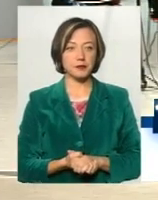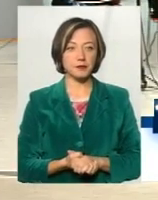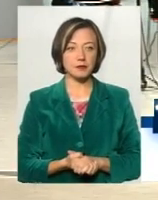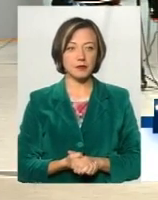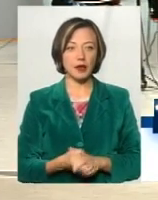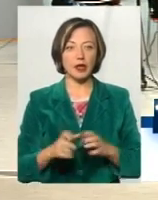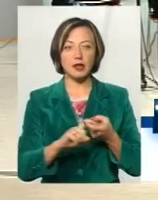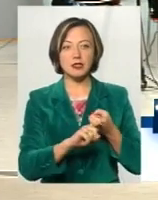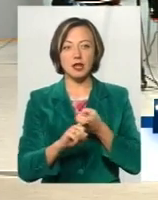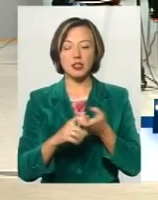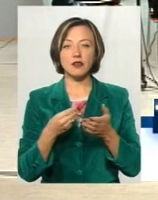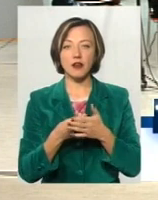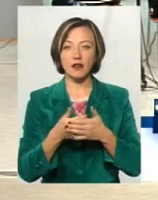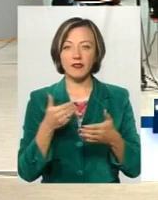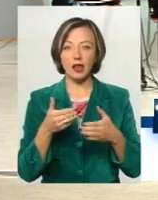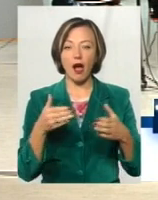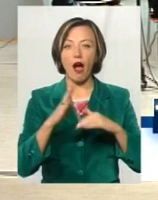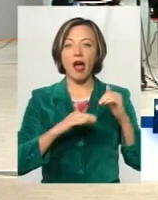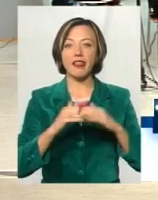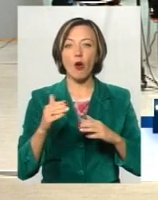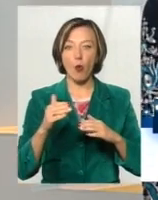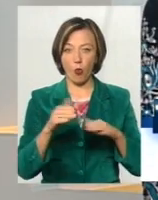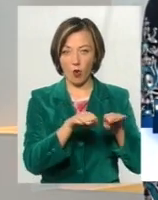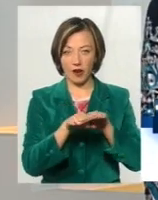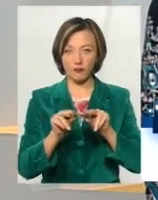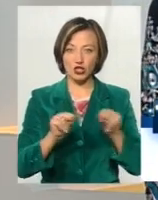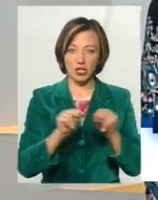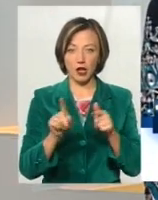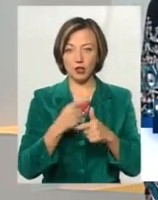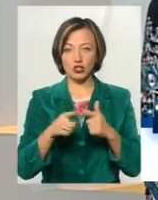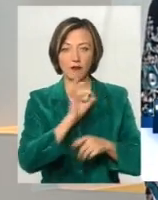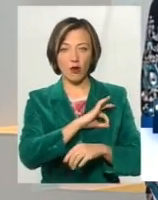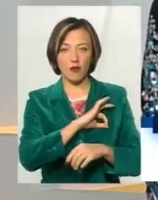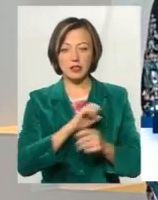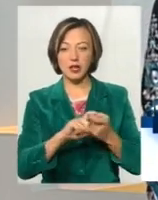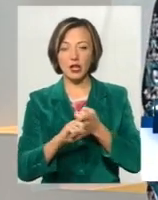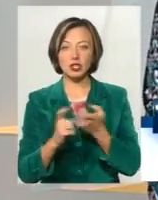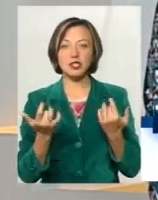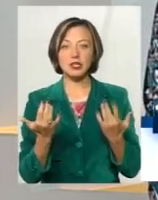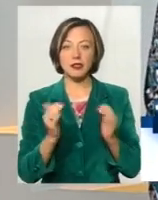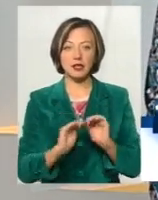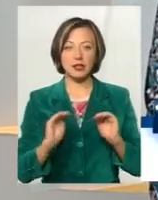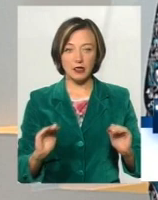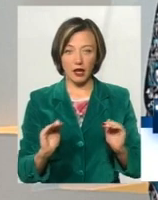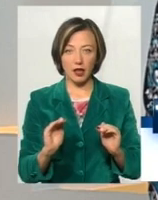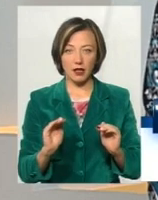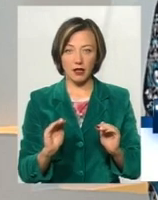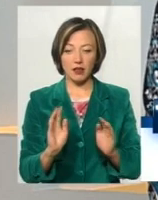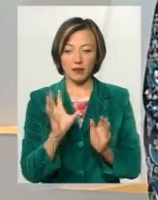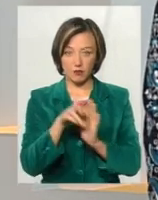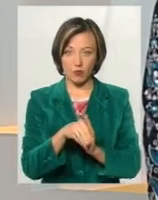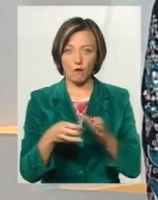Залежить вартість від категорії вчителя чи вихователя, так? Залежить від того, скільки дітей відвідує цю